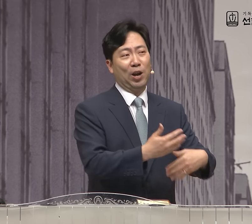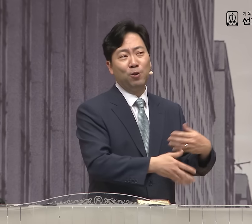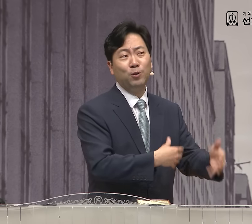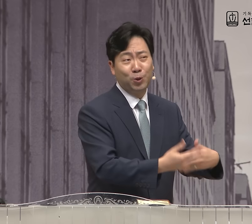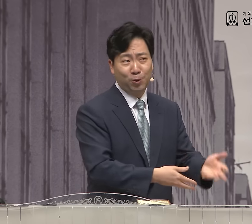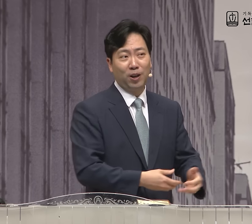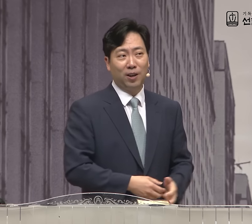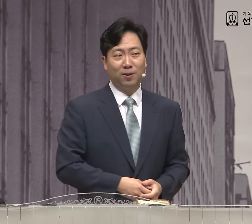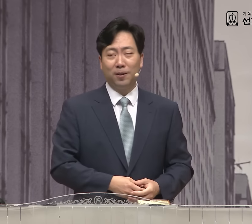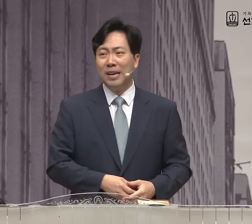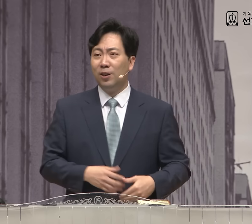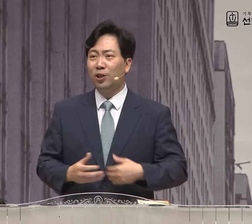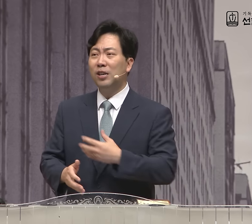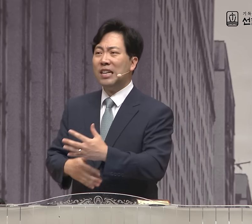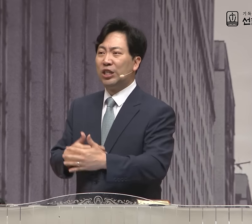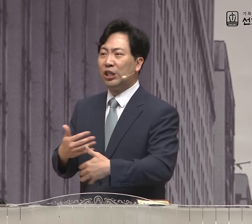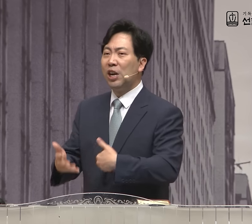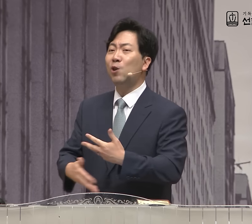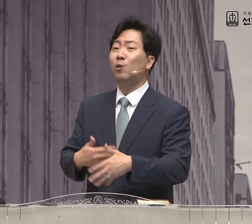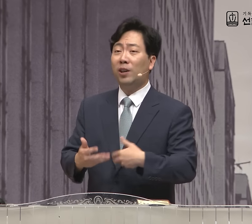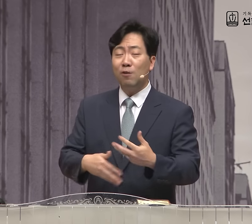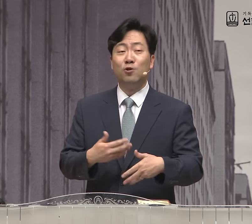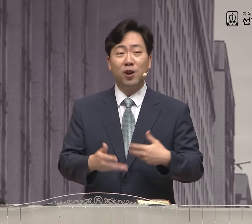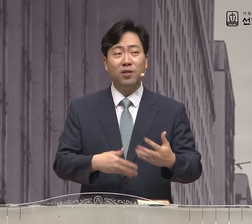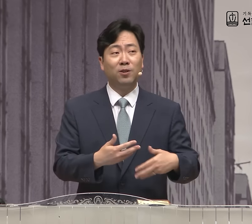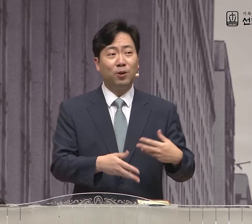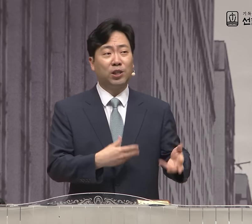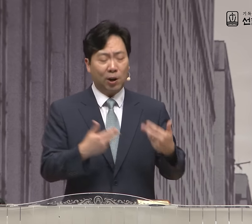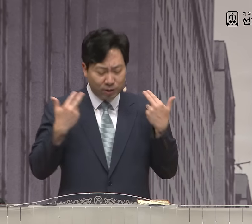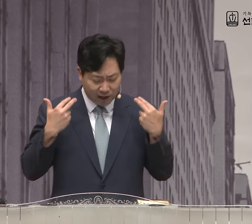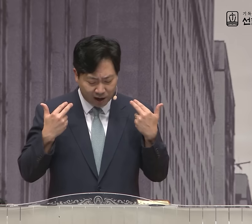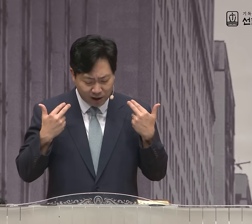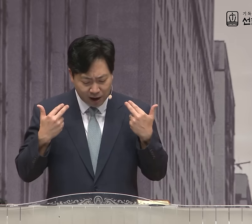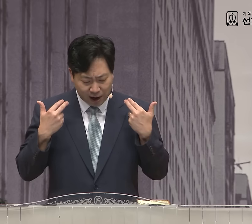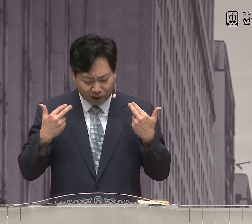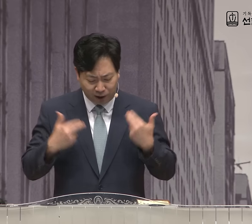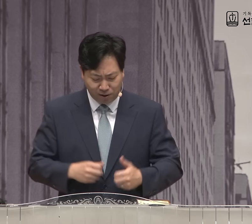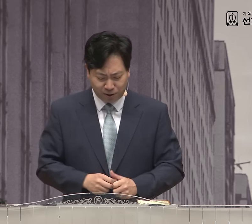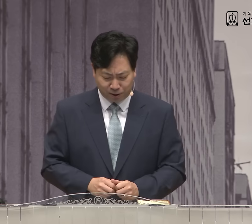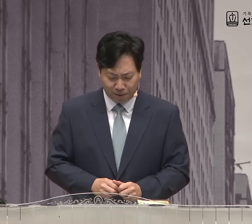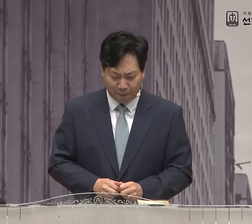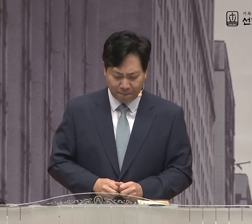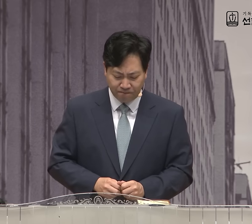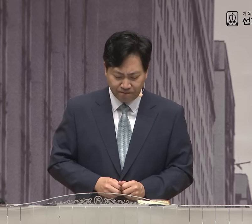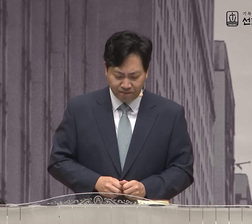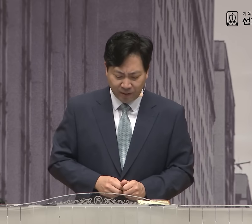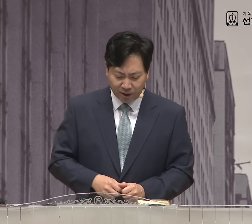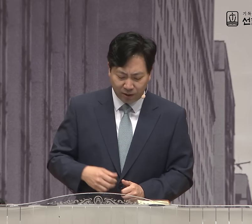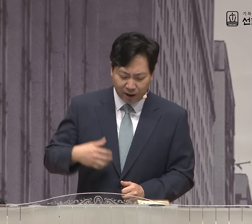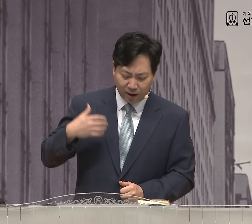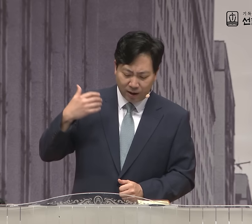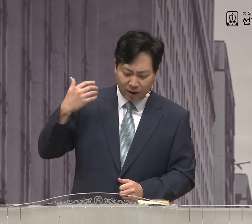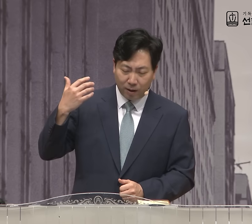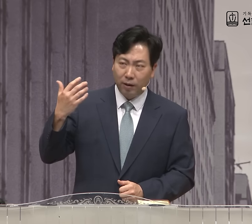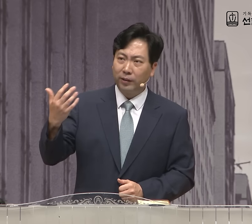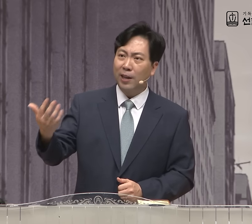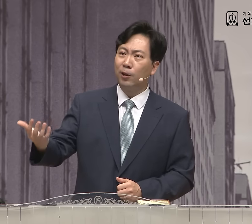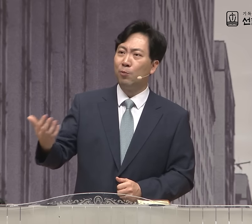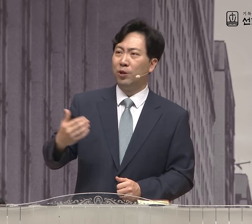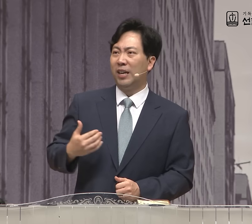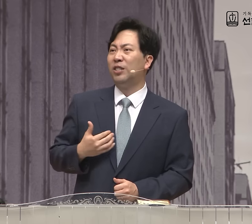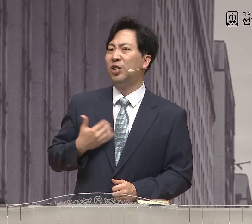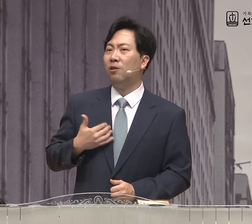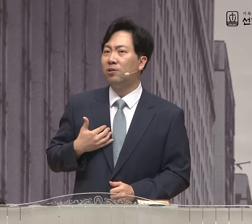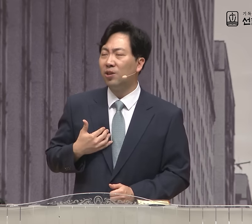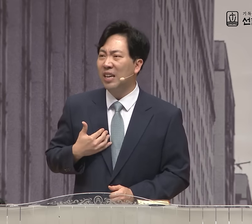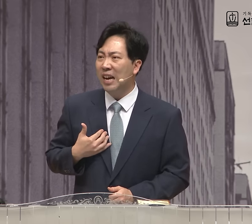너무 자연스럽게 되는 거예요. 이것을 지혜롭게 운영하는 것이라고 생각을 했던 것이죠. 그런데 깨닫고